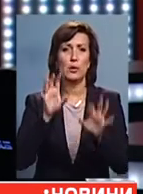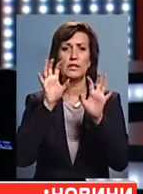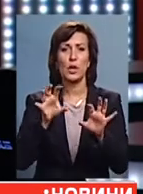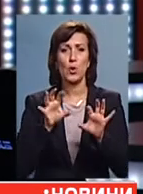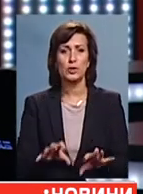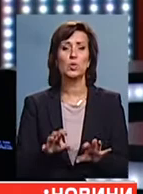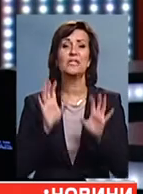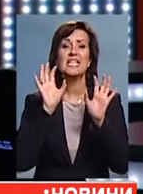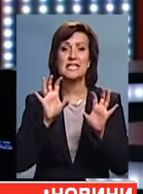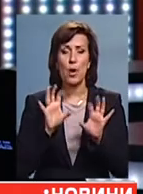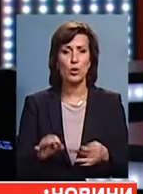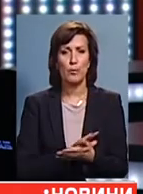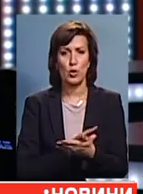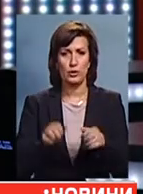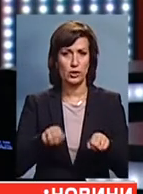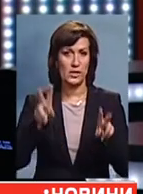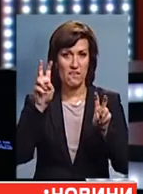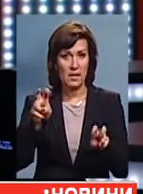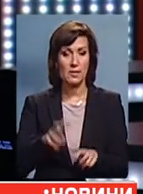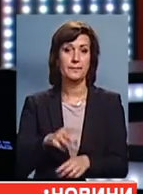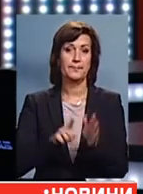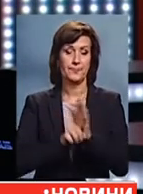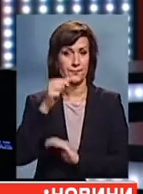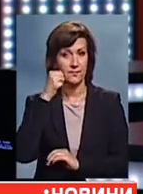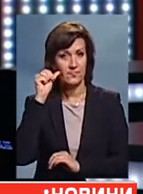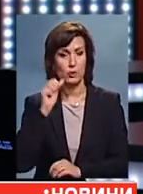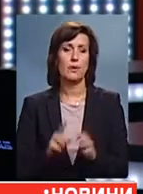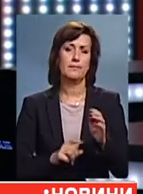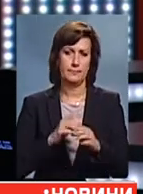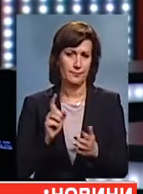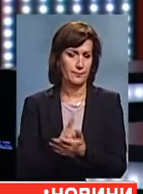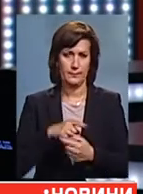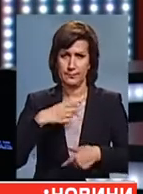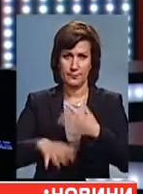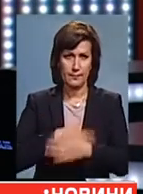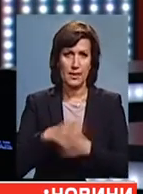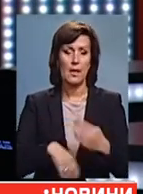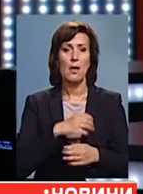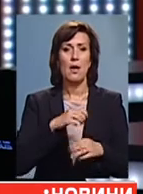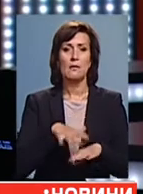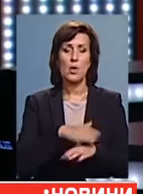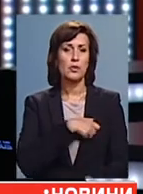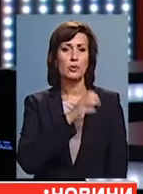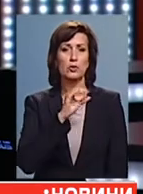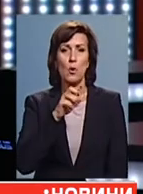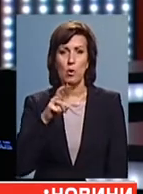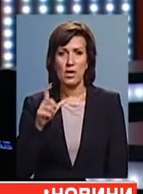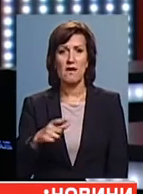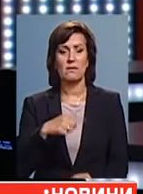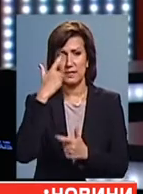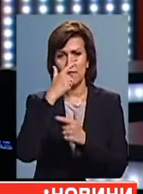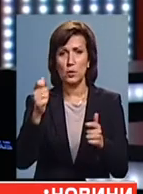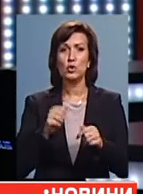влади. Слухання розпочались вчора, у залі не обійшлось без суперечок. Зокрема, народний депутат Єгор Соболєв заявив, що семеро